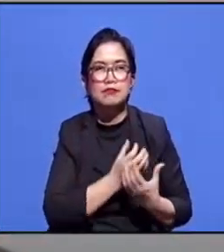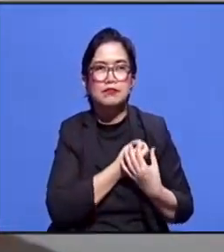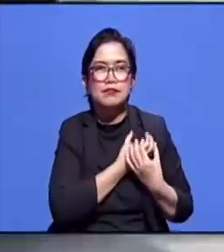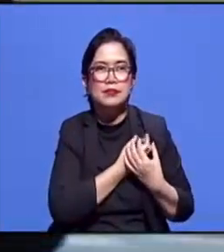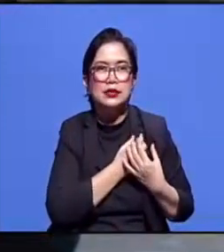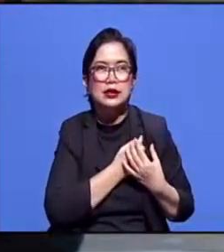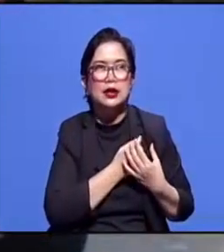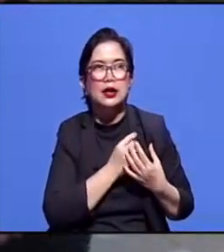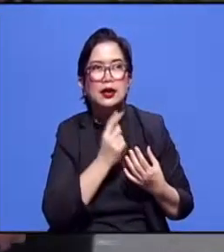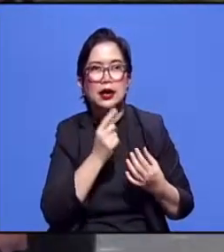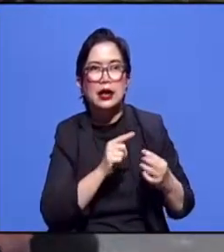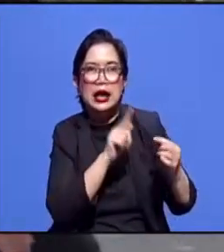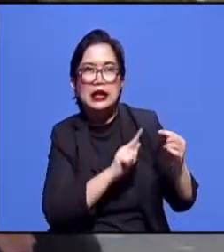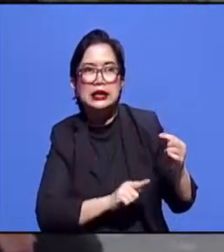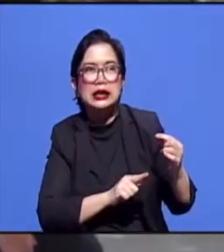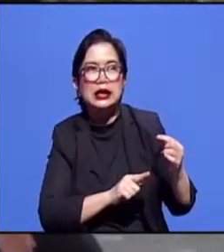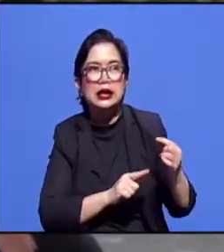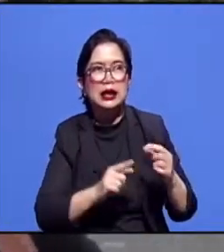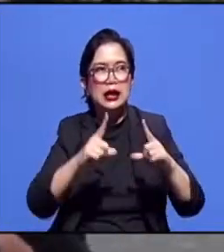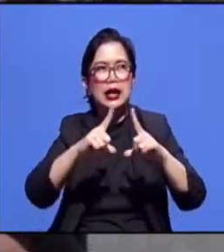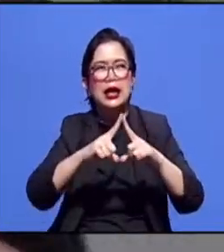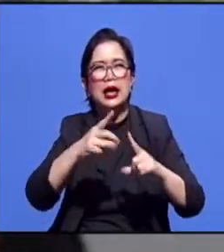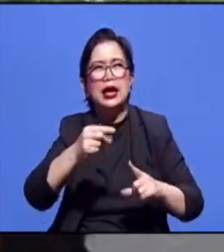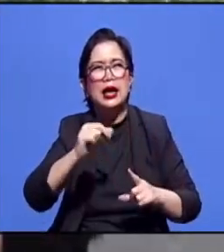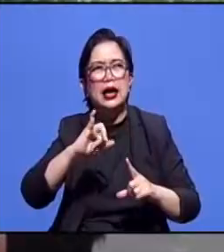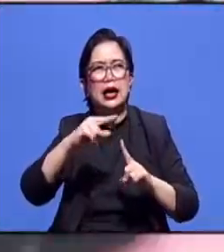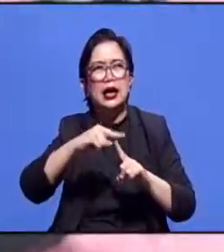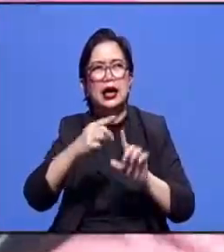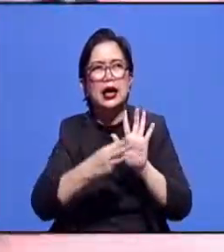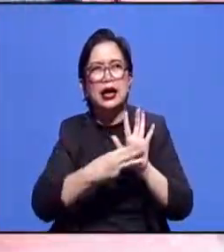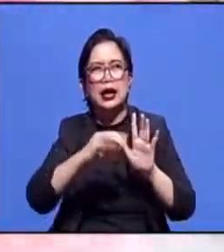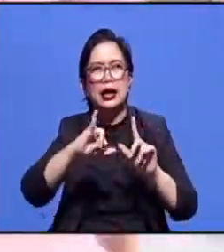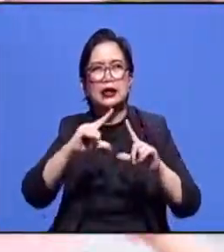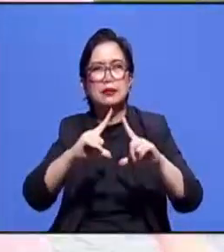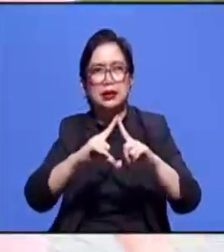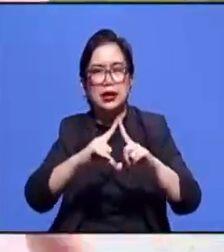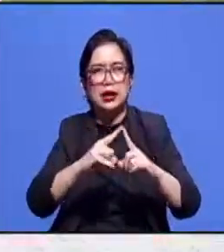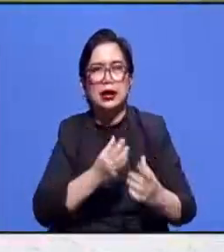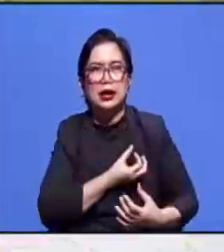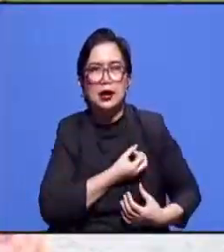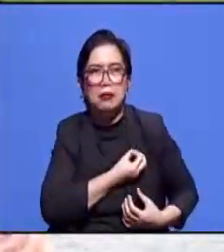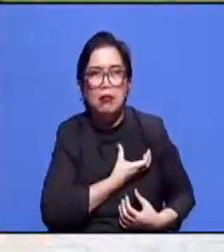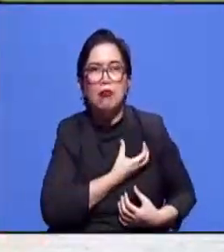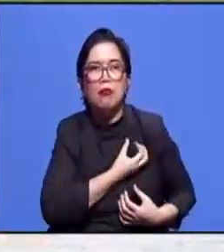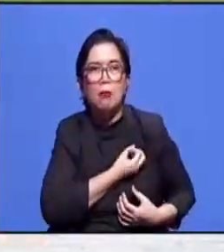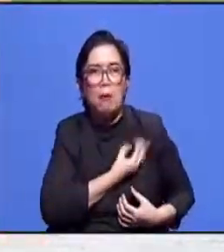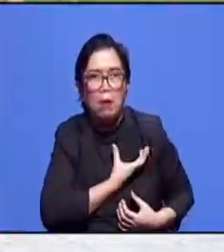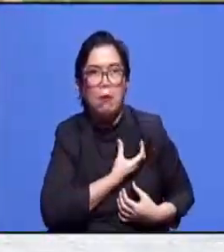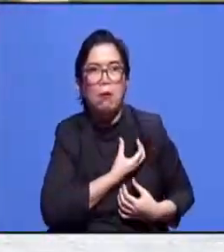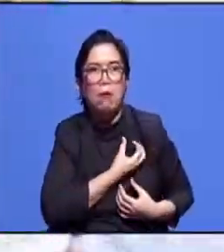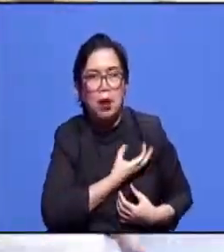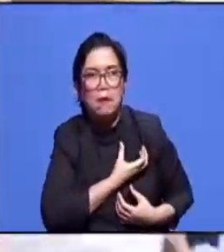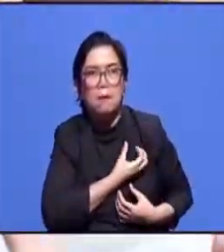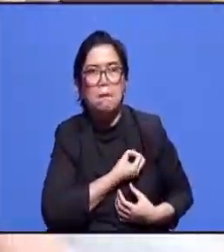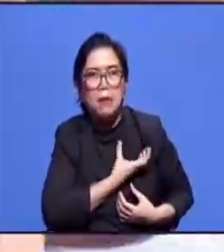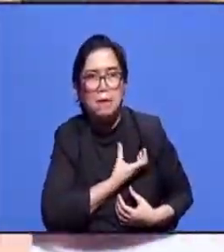jantung atau yang lebih dikenal dengan nama aritmia takikardia. Jantung akan berdetak di luar irama normal. Irama